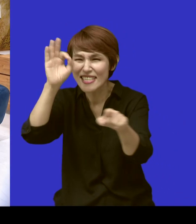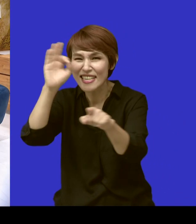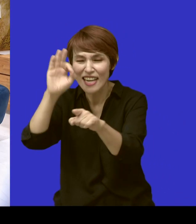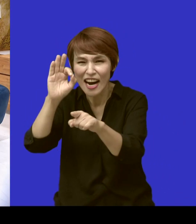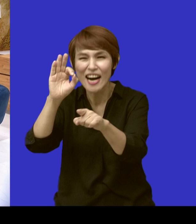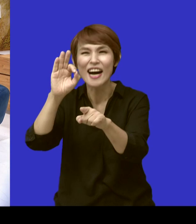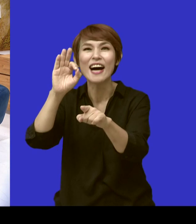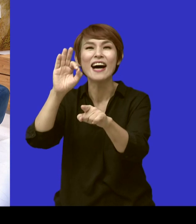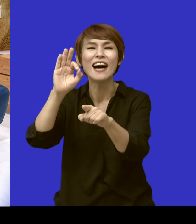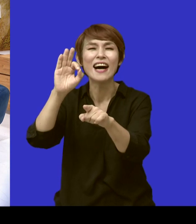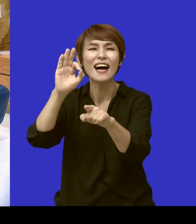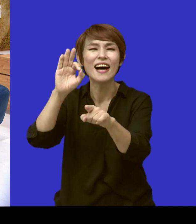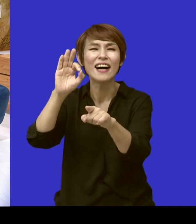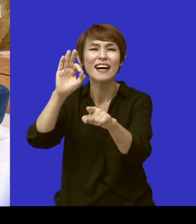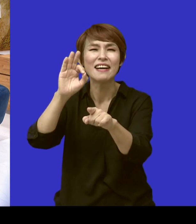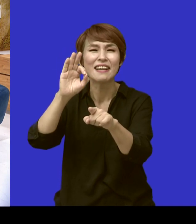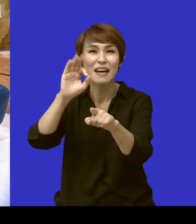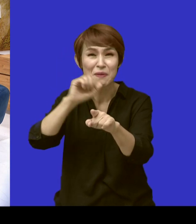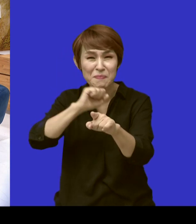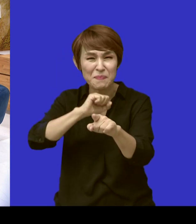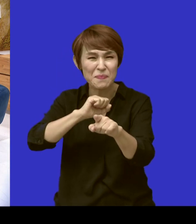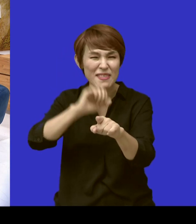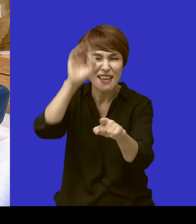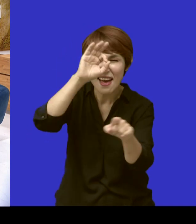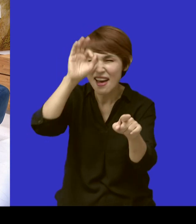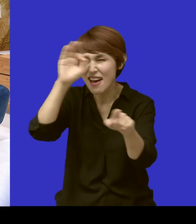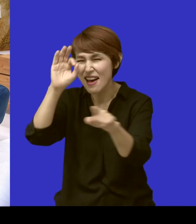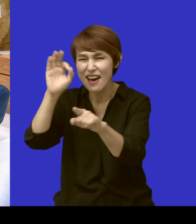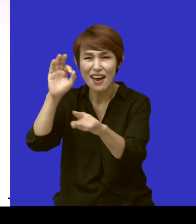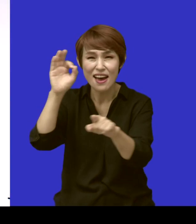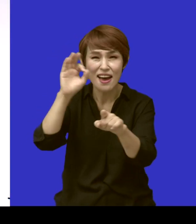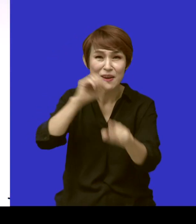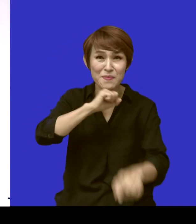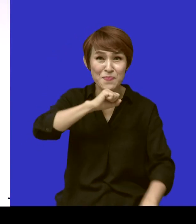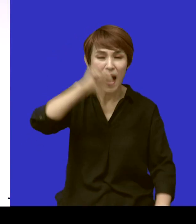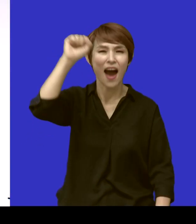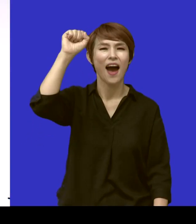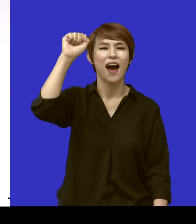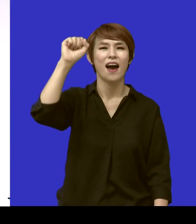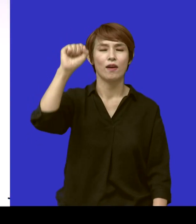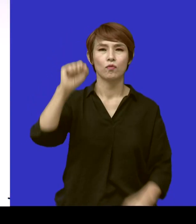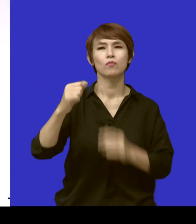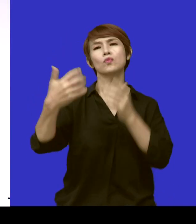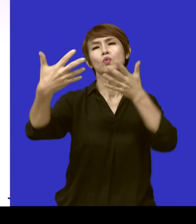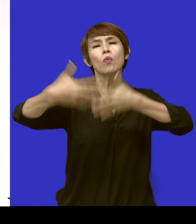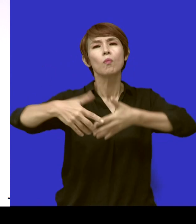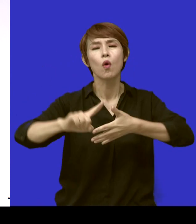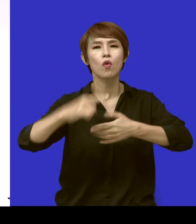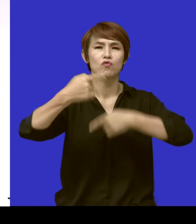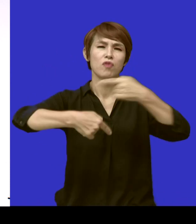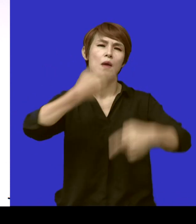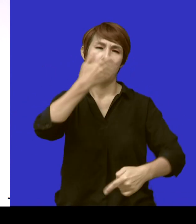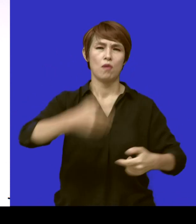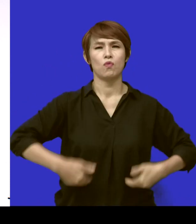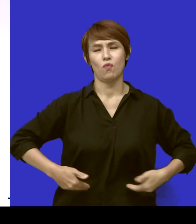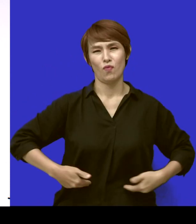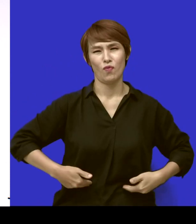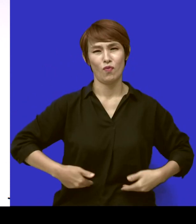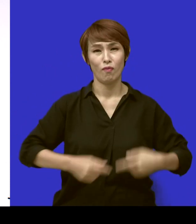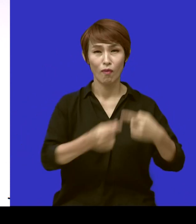같이 동행해 주실 분 막 찾다가 근데 조건이 있잖아요. 수화가 가능해야 되죠.